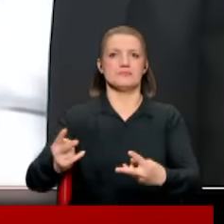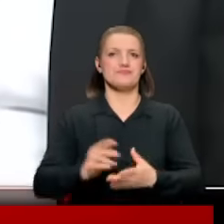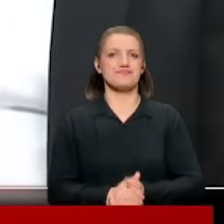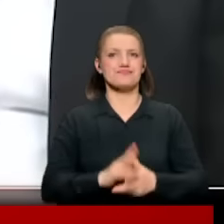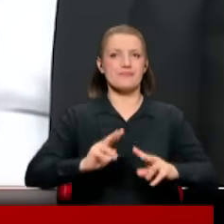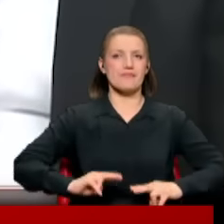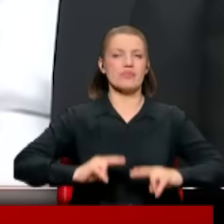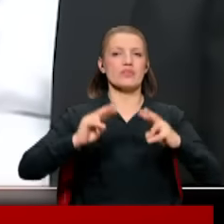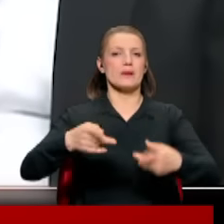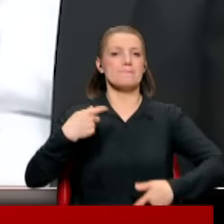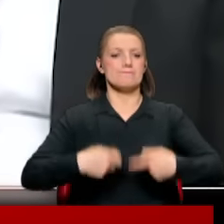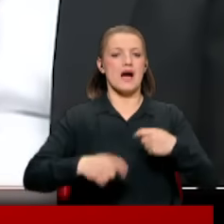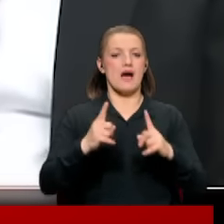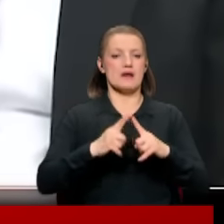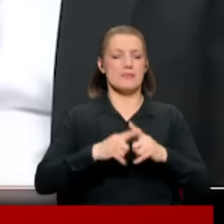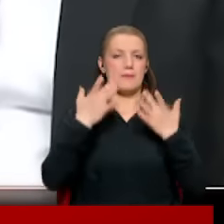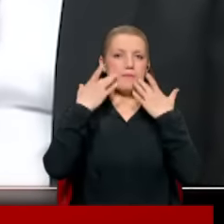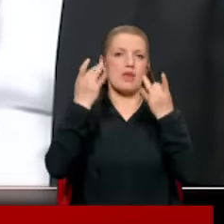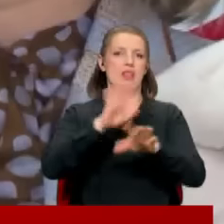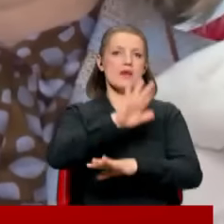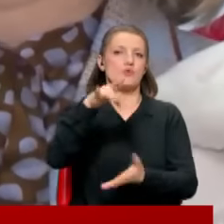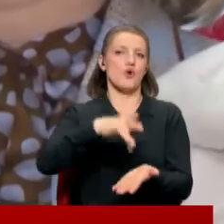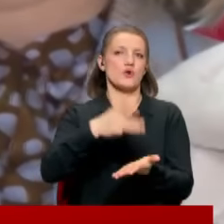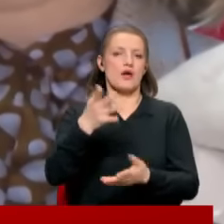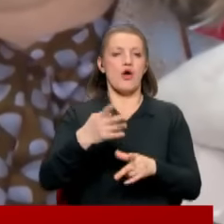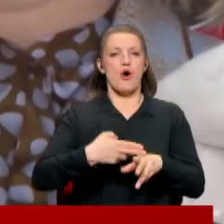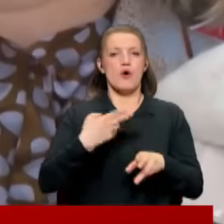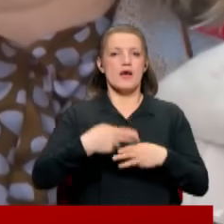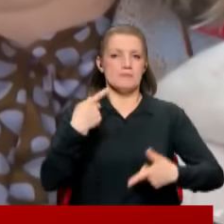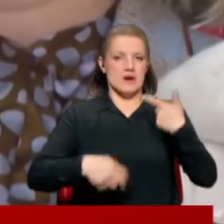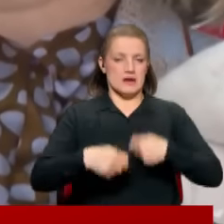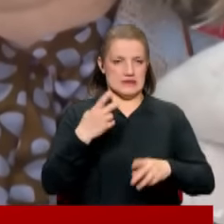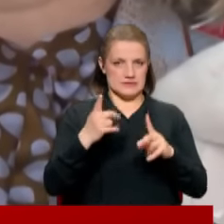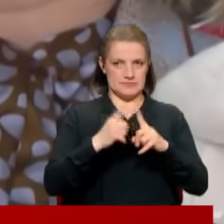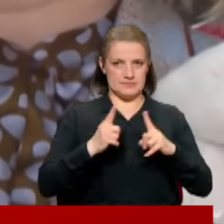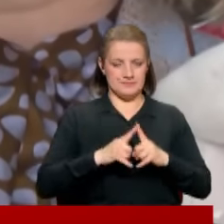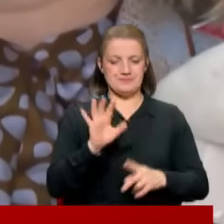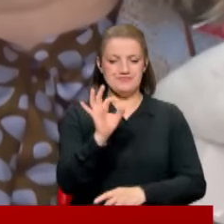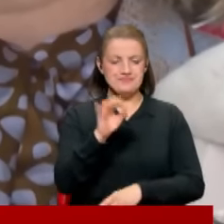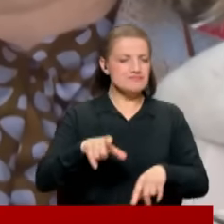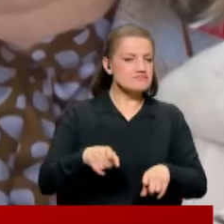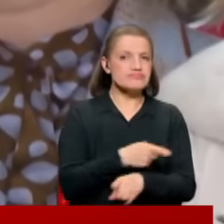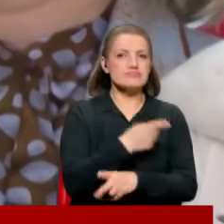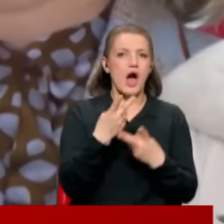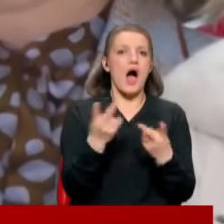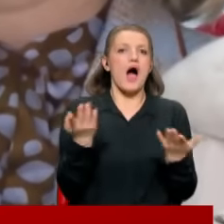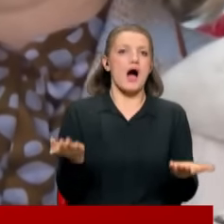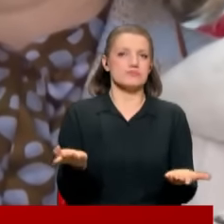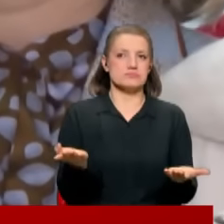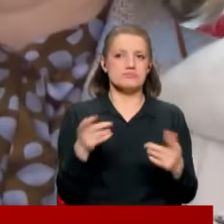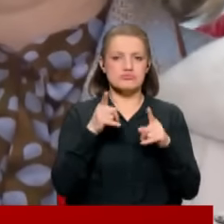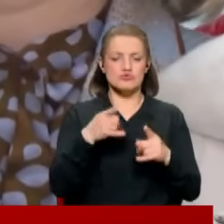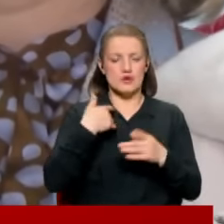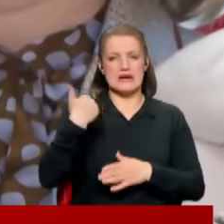Devrettik. Devrettiğimiz banka hesapları ortada. Hepsi ortada. Örneğin banka hesapları, ziynet eşyalarda açıklanmadı. Ben